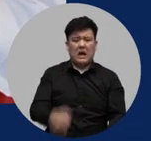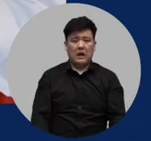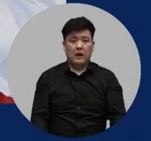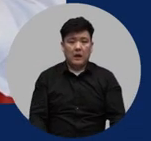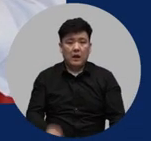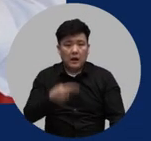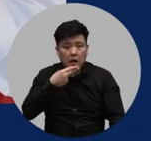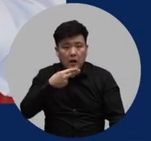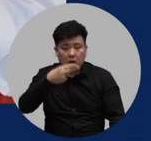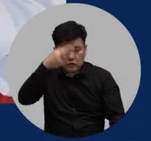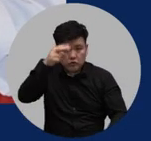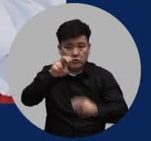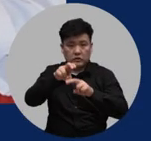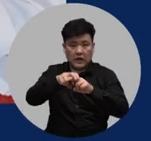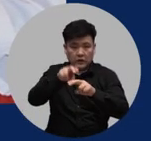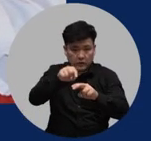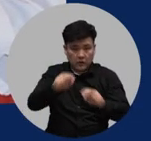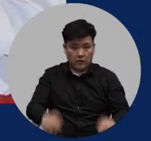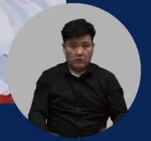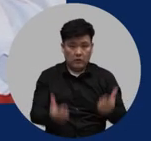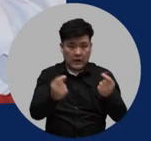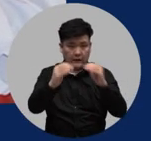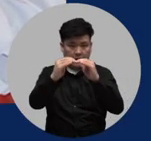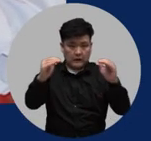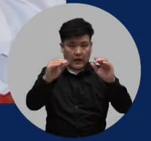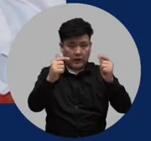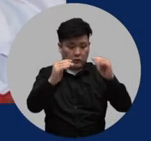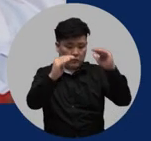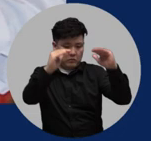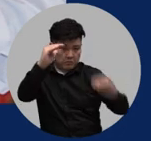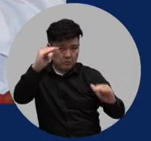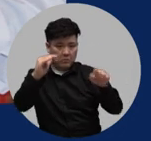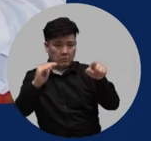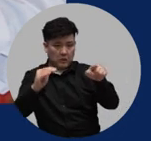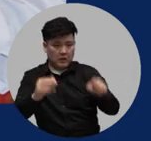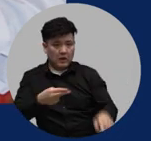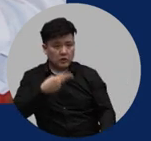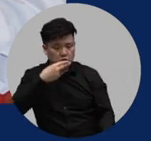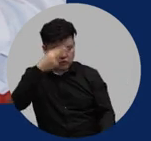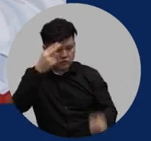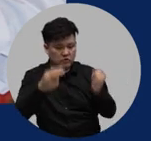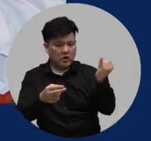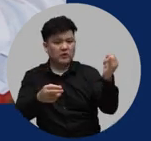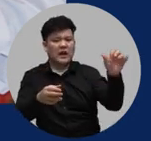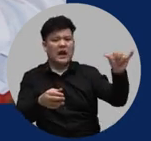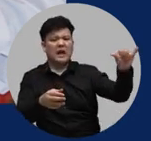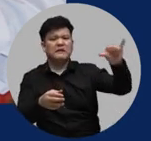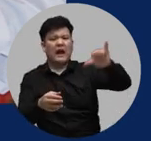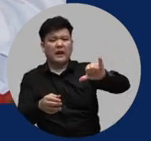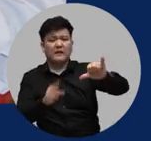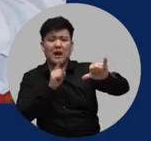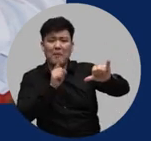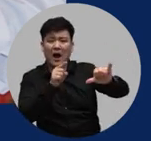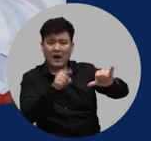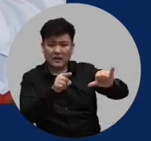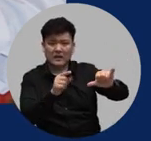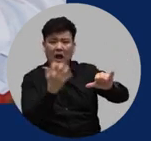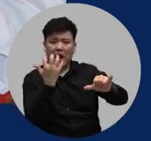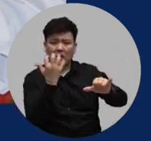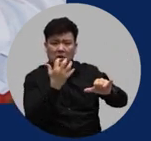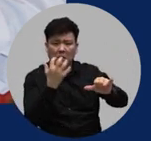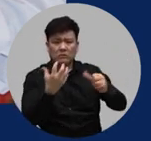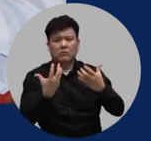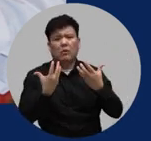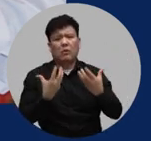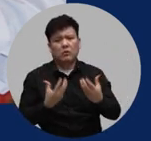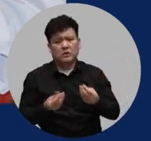특히 술자리에서 동등한 관계가 아닌 수직적 관계에서 술은 여자가 따라야 한다와 같은 언행들은 성적